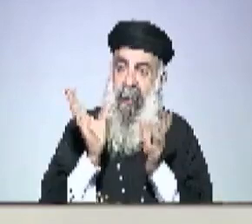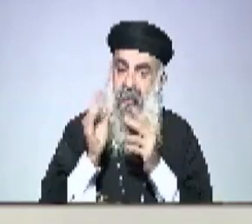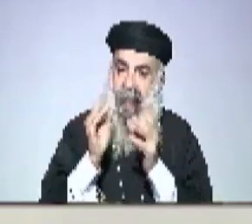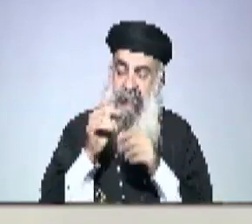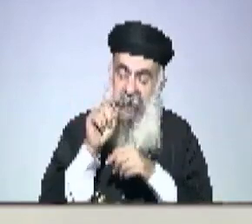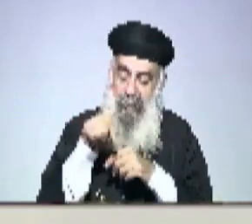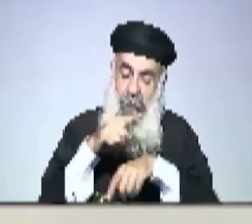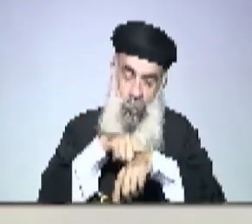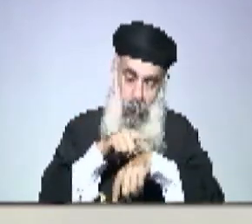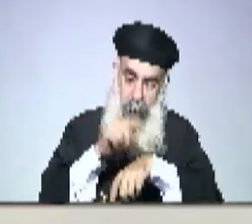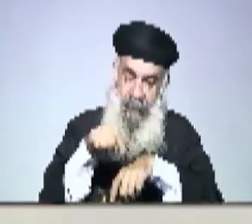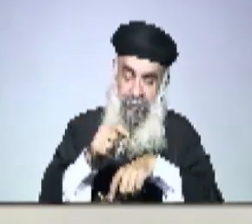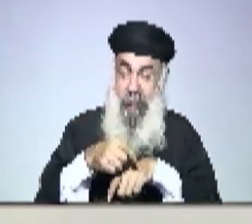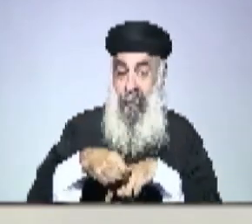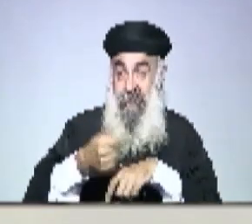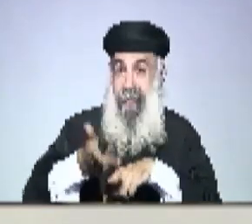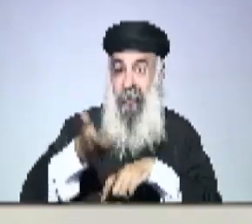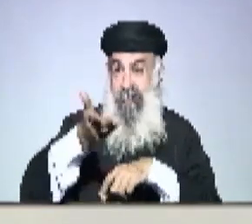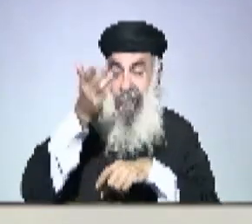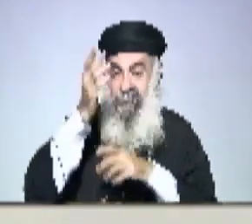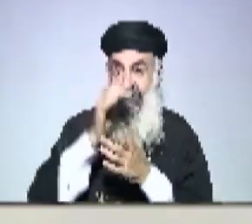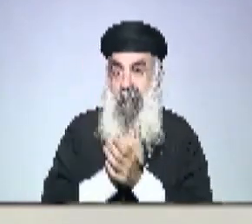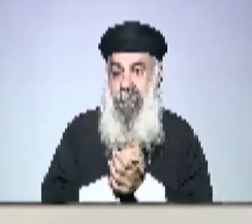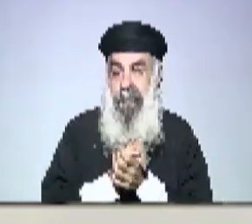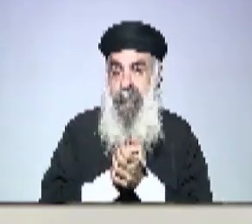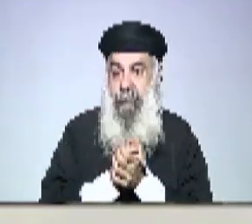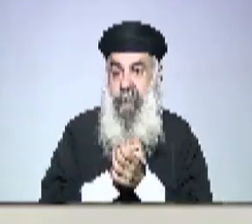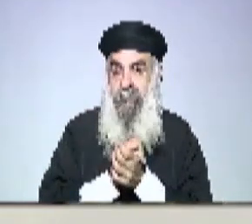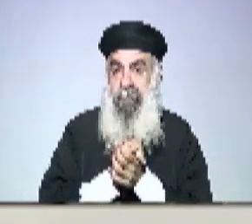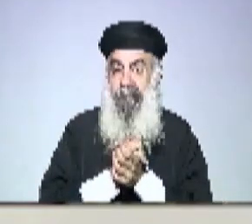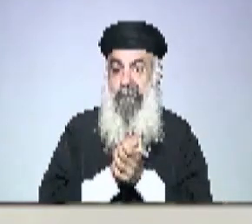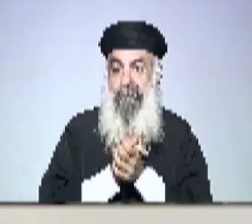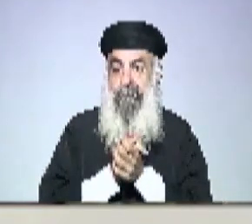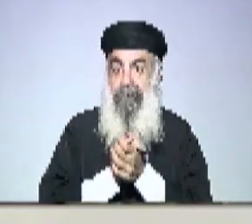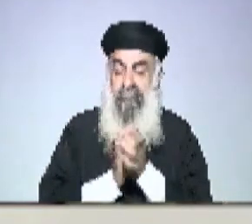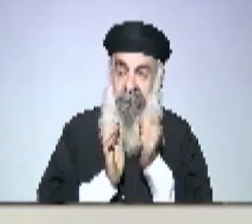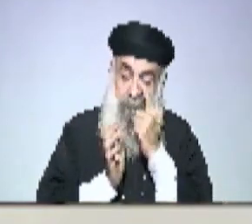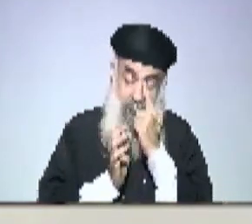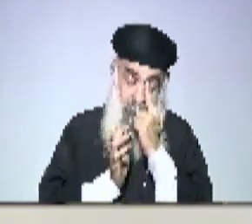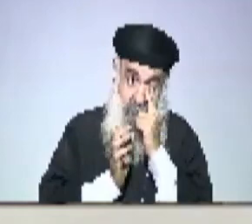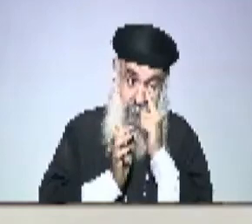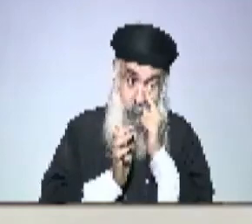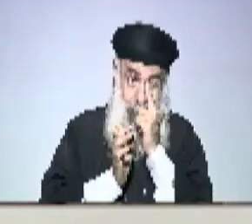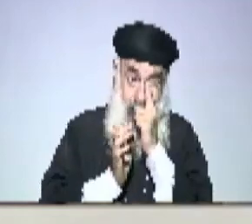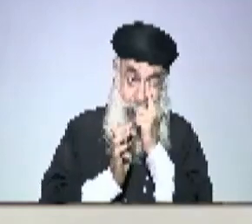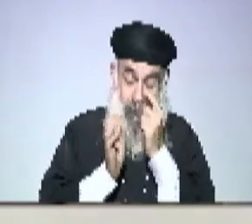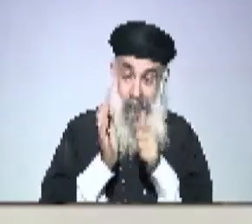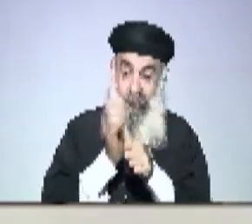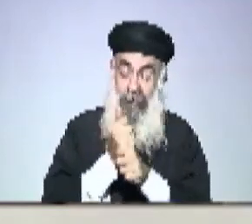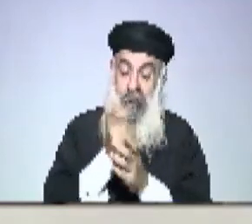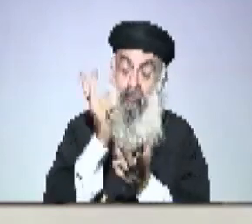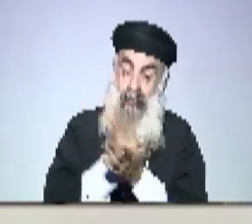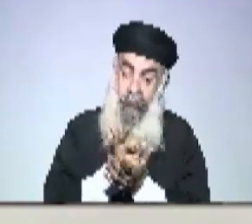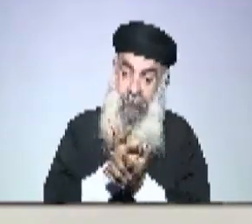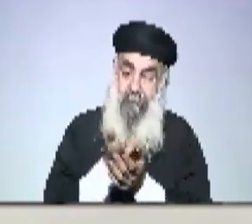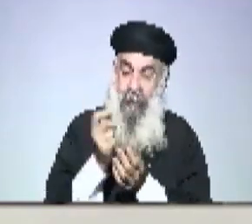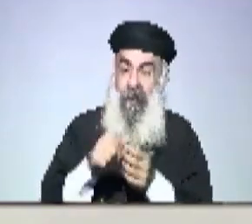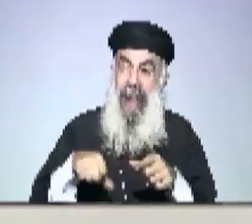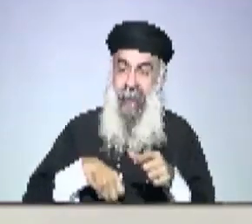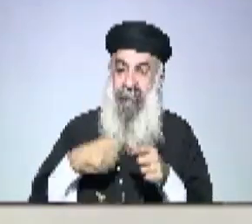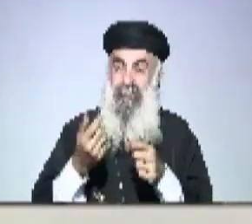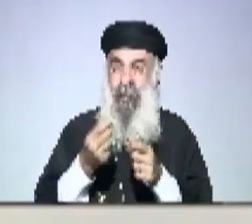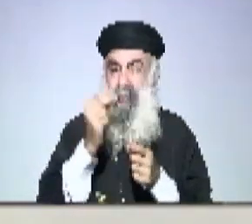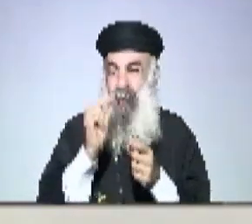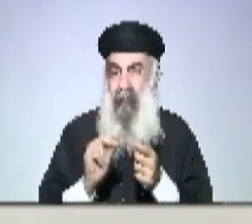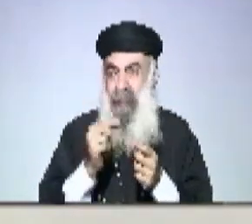فيها دي والغلو الاسعار ممكن يكون جوزها بياخد مرتب وليه معاش اكيد المعاش اقل من